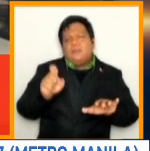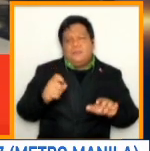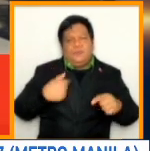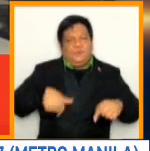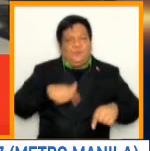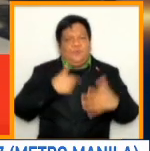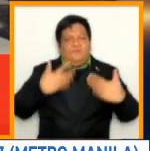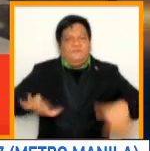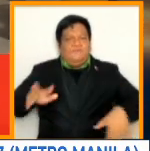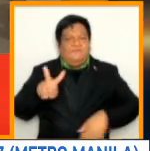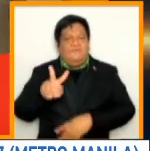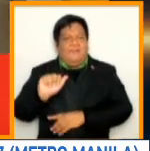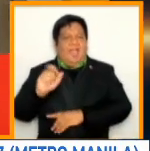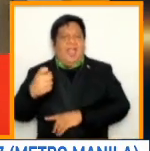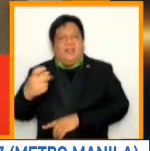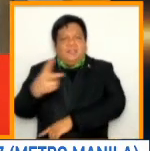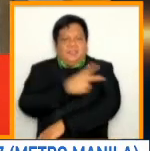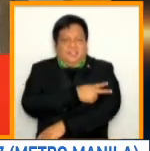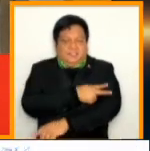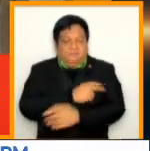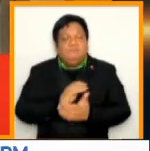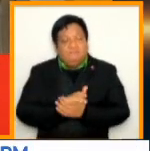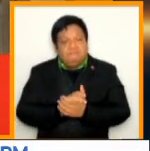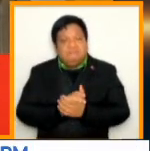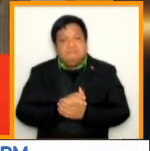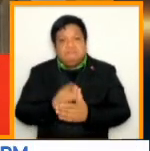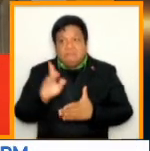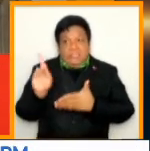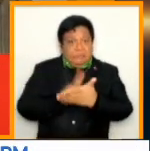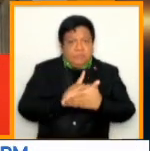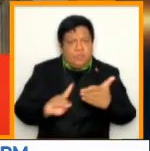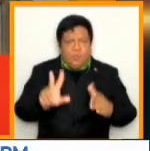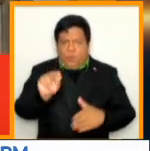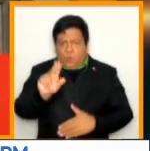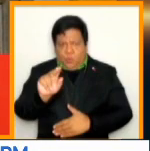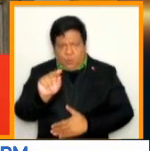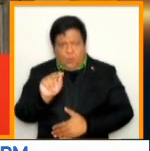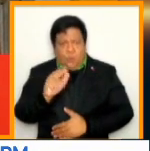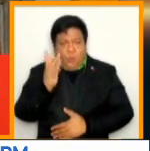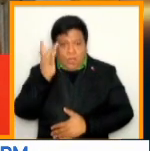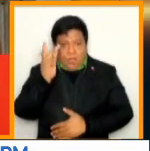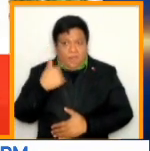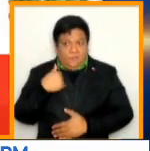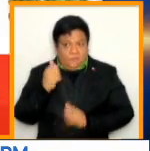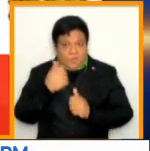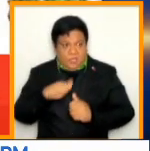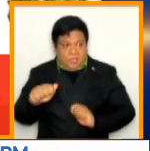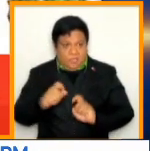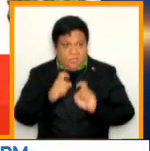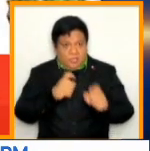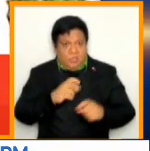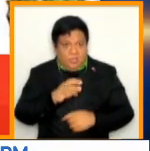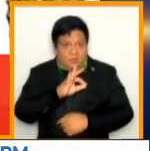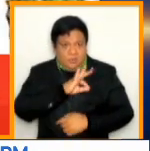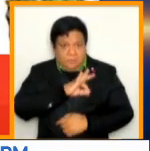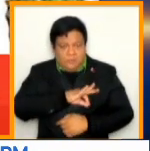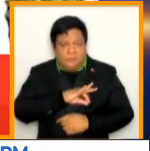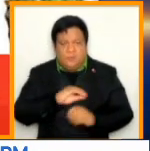Nilinaw din nila na walang diskriminasyon sa ilang kampanya dahil wala man daw matatanggap na reward ang magkakaroon ng stickers.